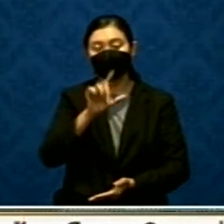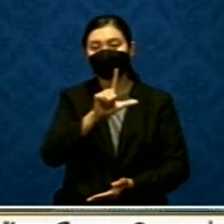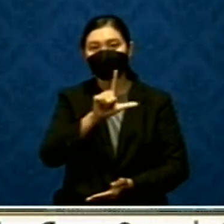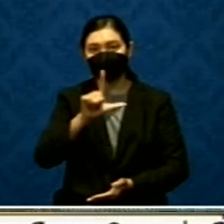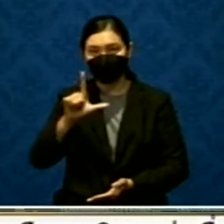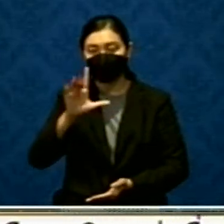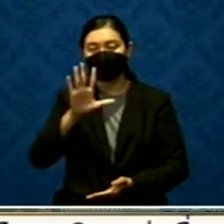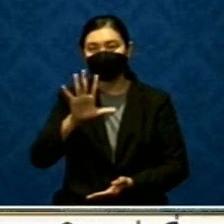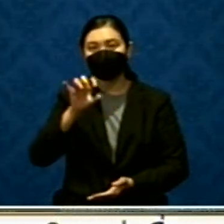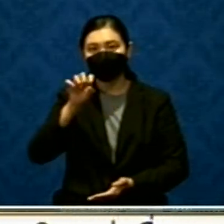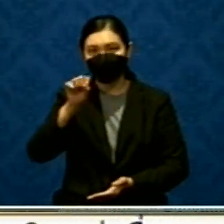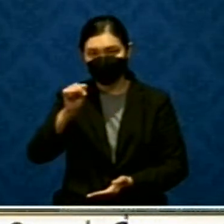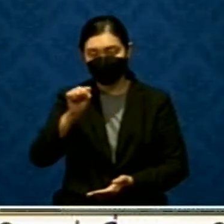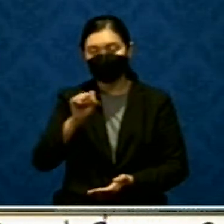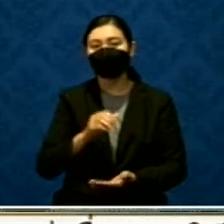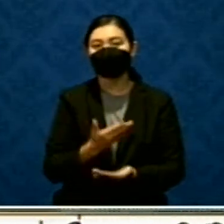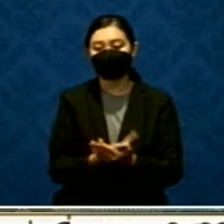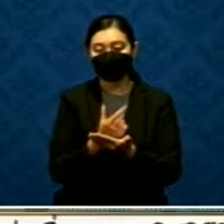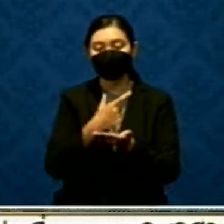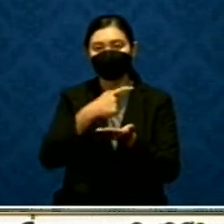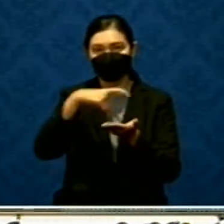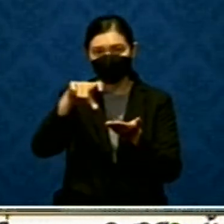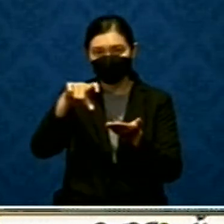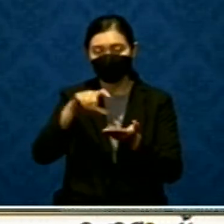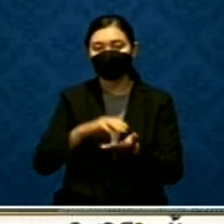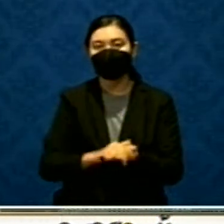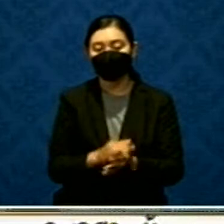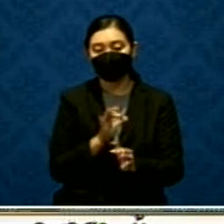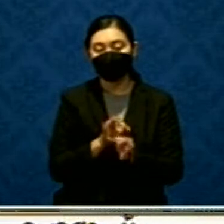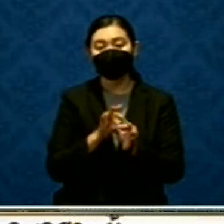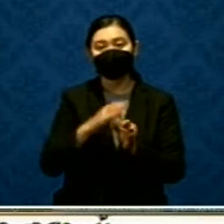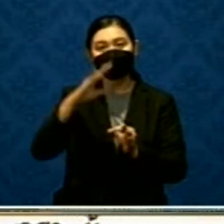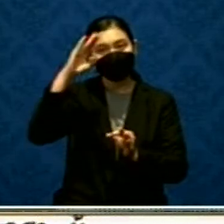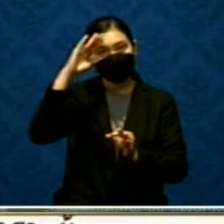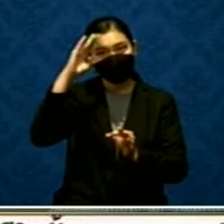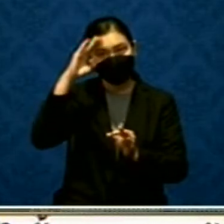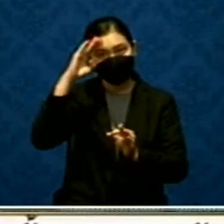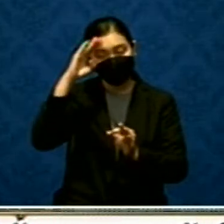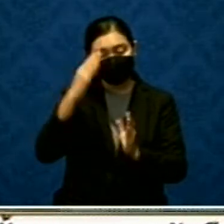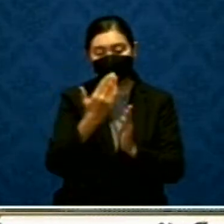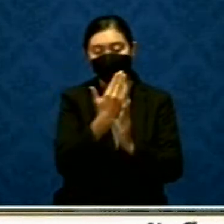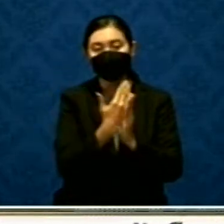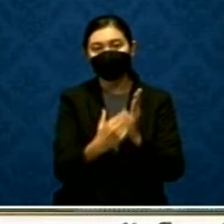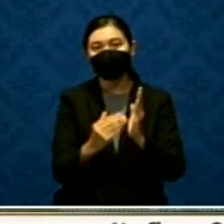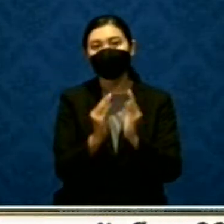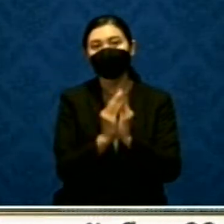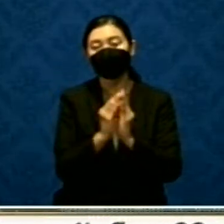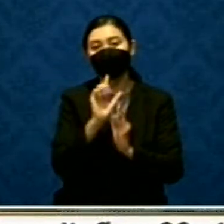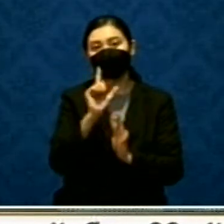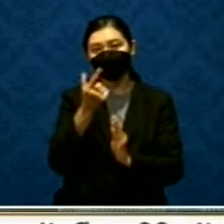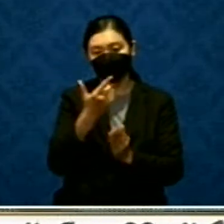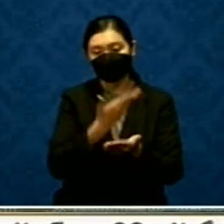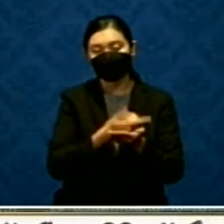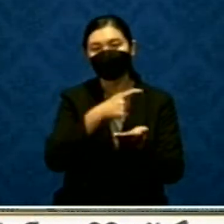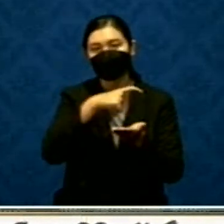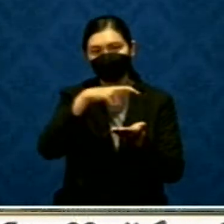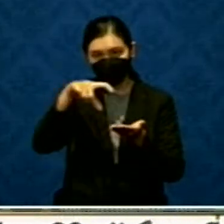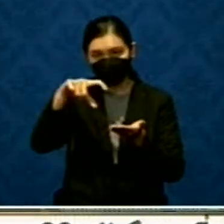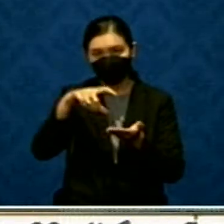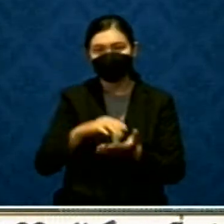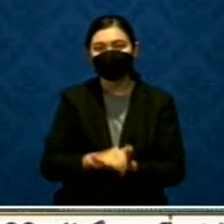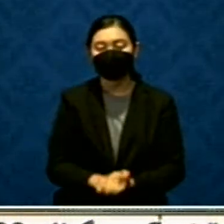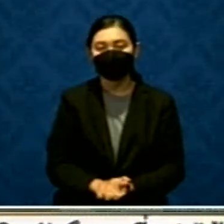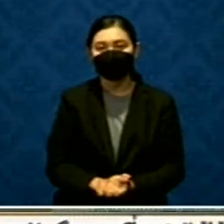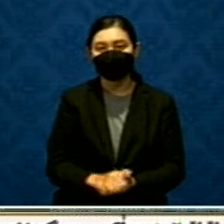49,500,000 บาทก็โอนจากธนาคารธนชาติสาขาบางบัวทองนะครับผู้โอนก็คือคุณสุภวัตนะครับโ